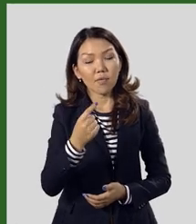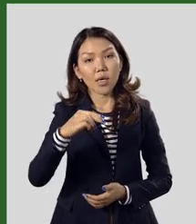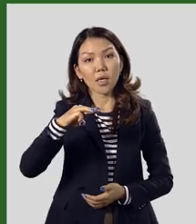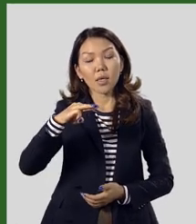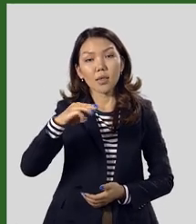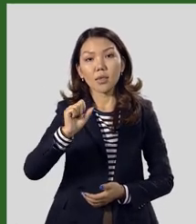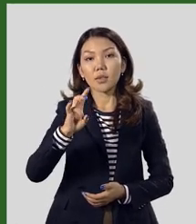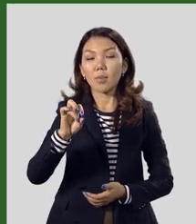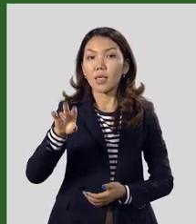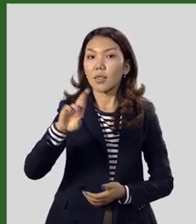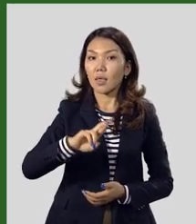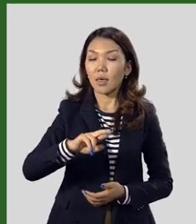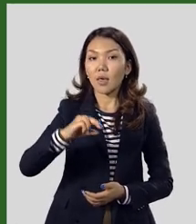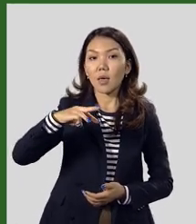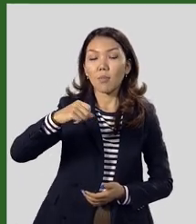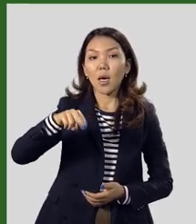Тасмания, Мадагаскар.